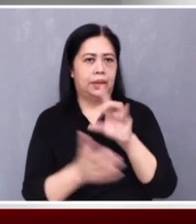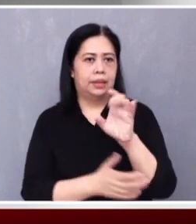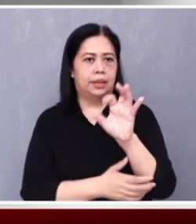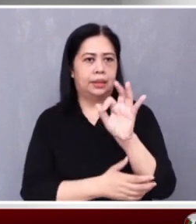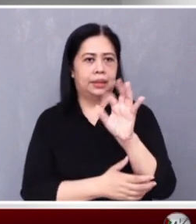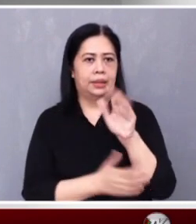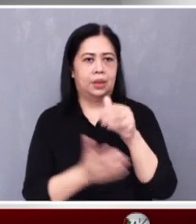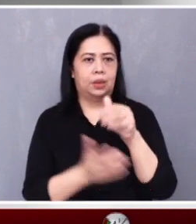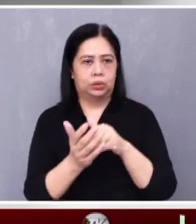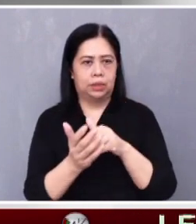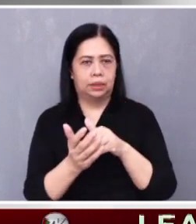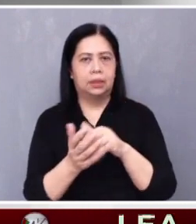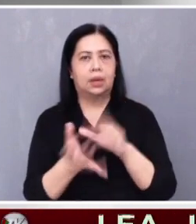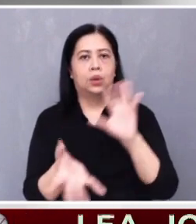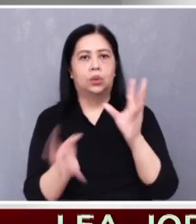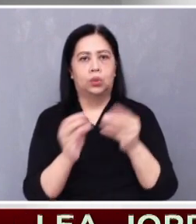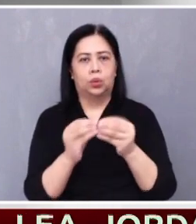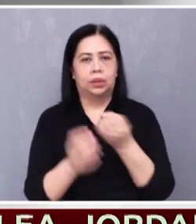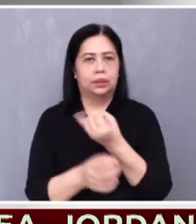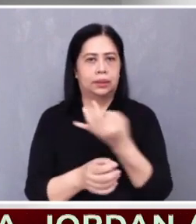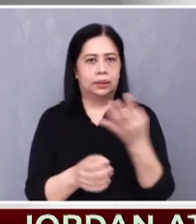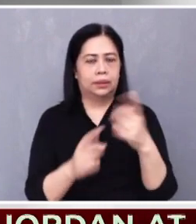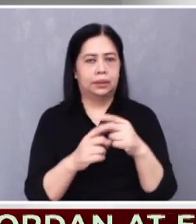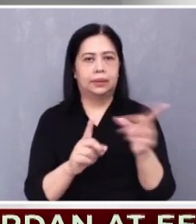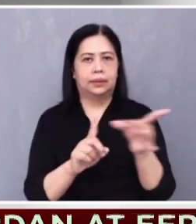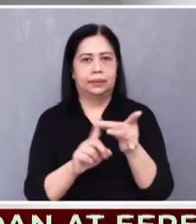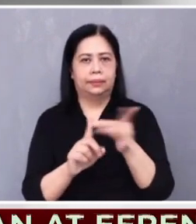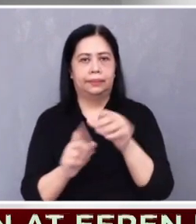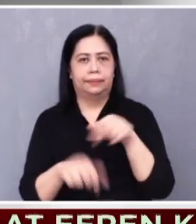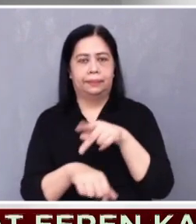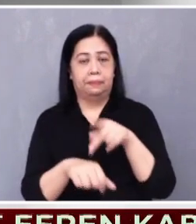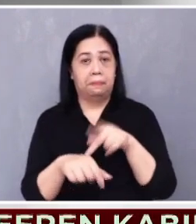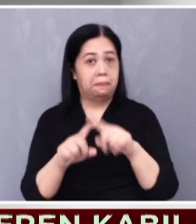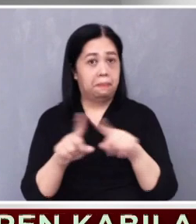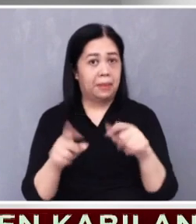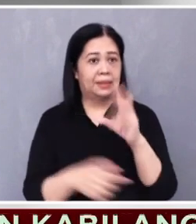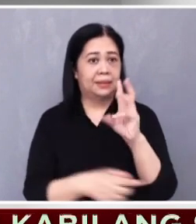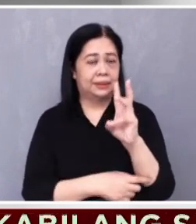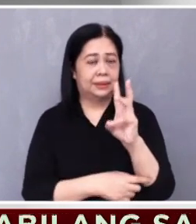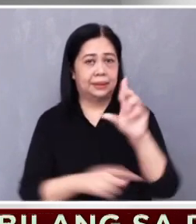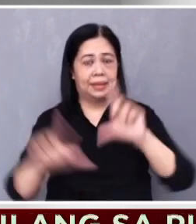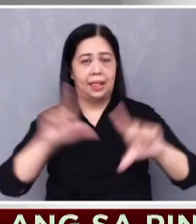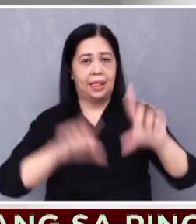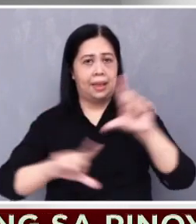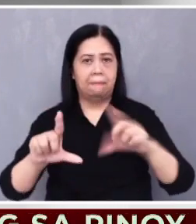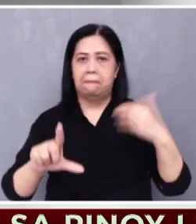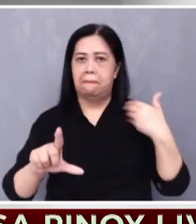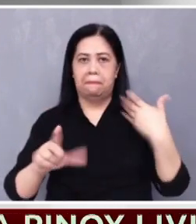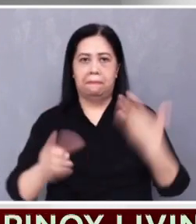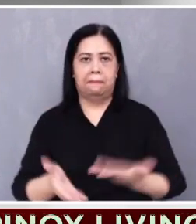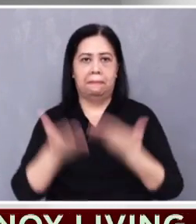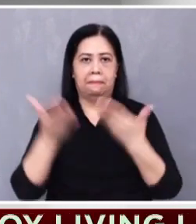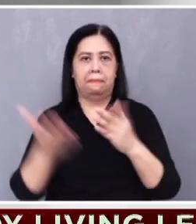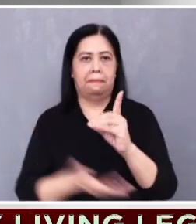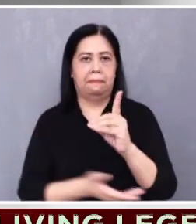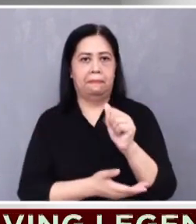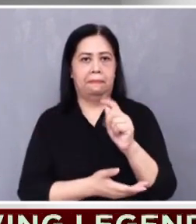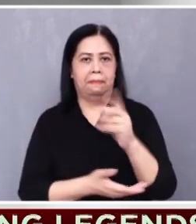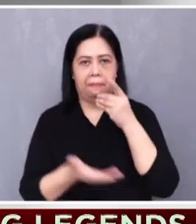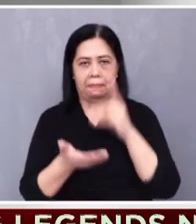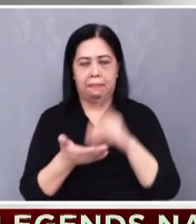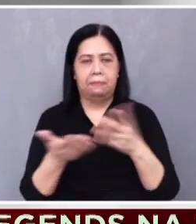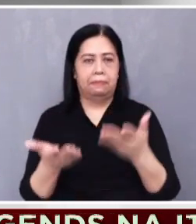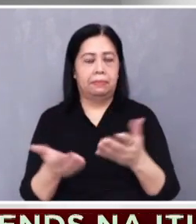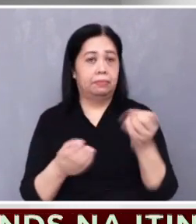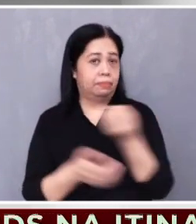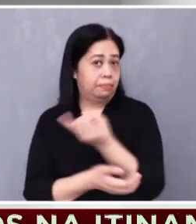2,819,000 ang kabuang bilang ng kaso sa bansa. Bagamat may 6 na laboratorio ang hindi nakapagsumite ng kanilang datos. Sa bilang na